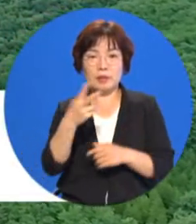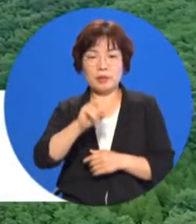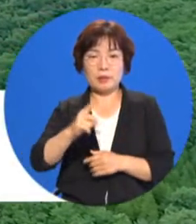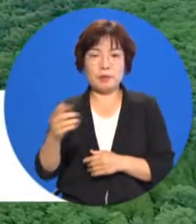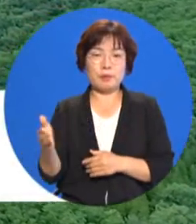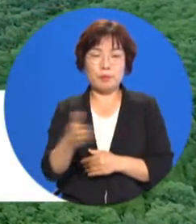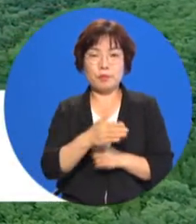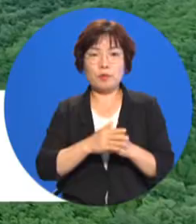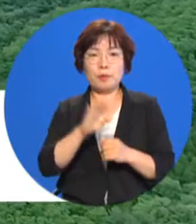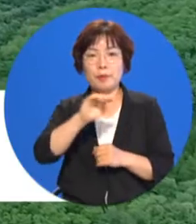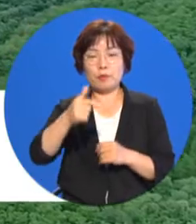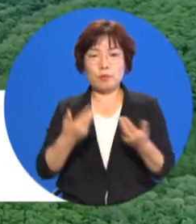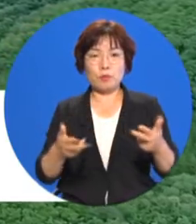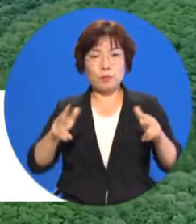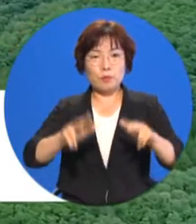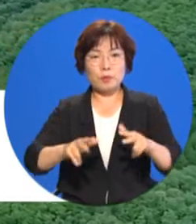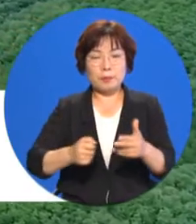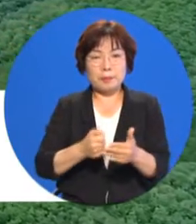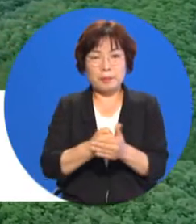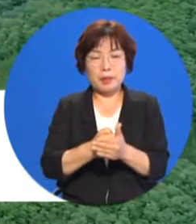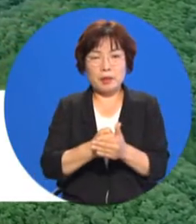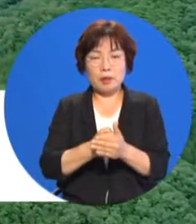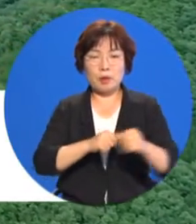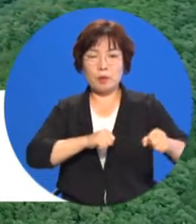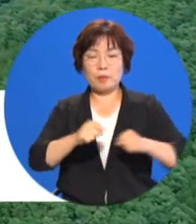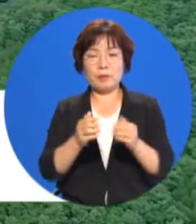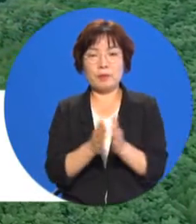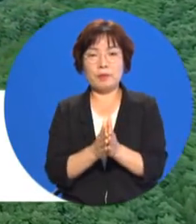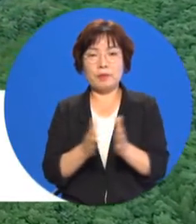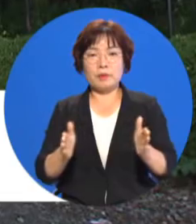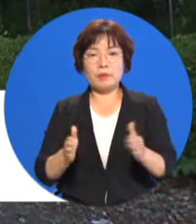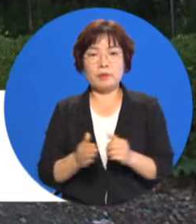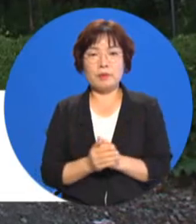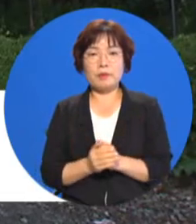2011년부터 백운산 국립공원 지정 움직임이 본격화하기 시작했습니다.